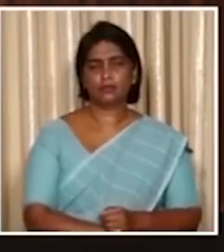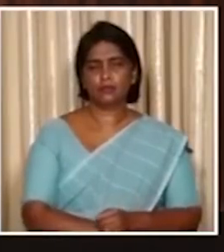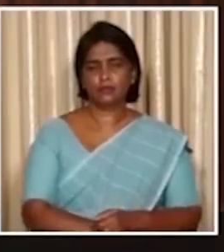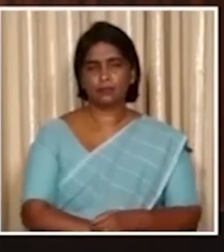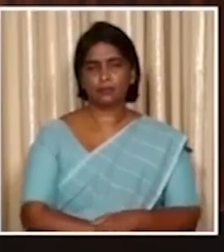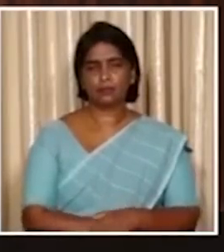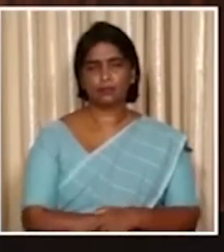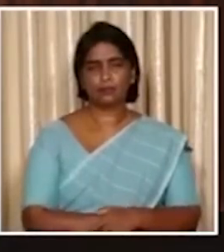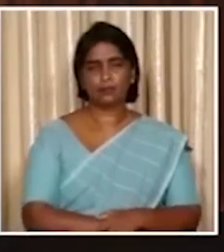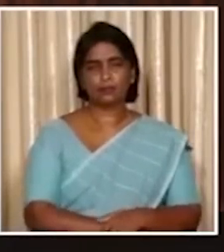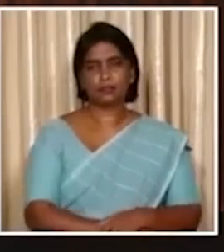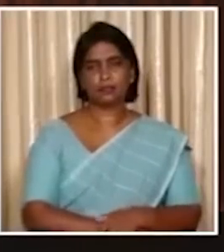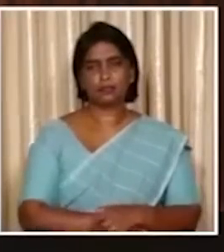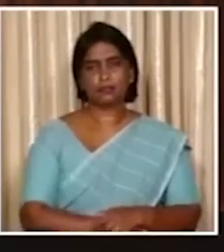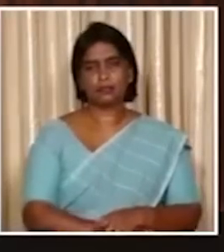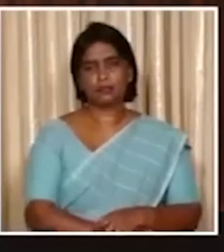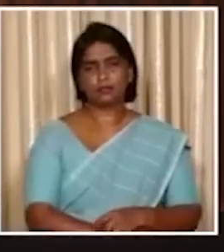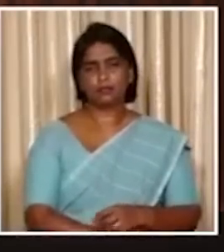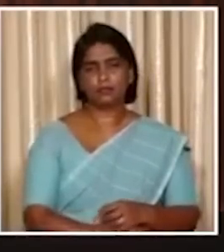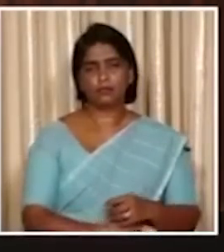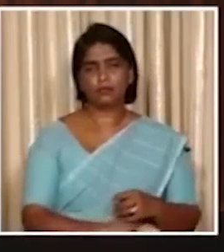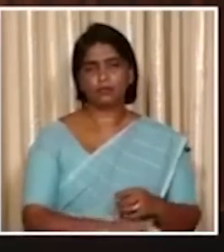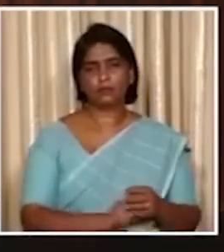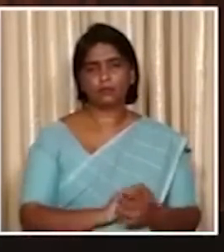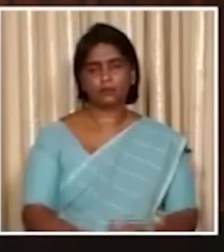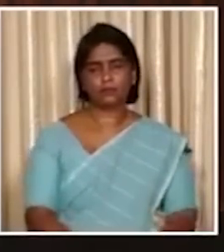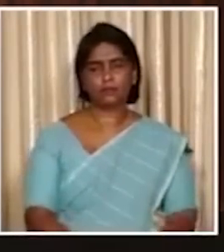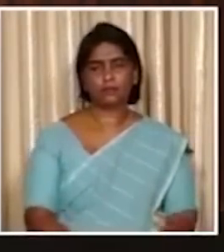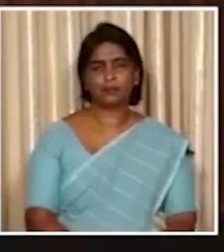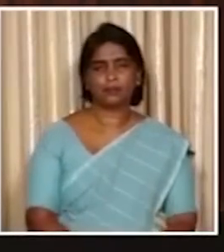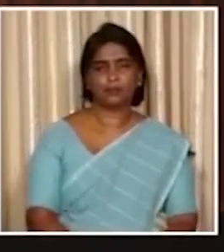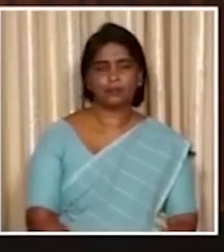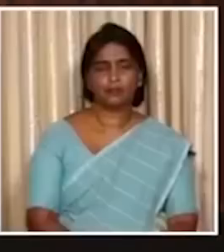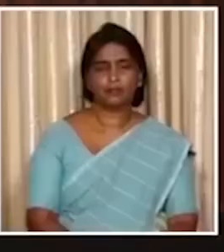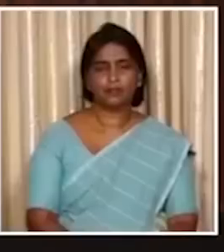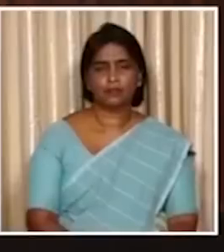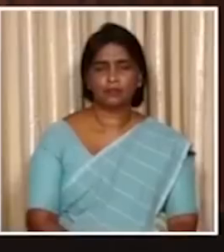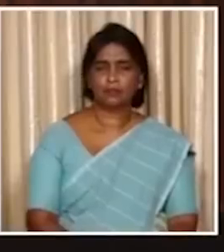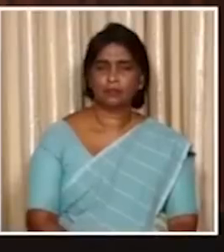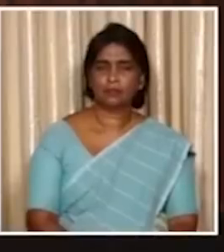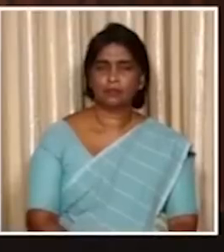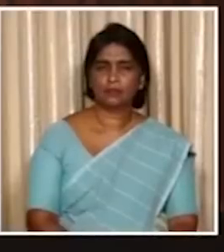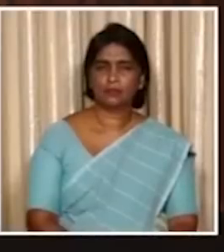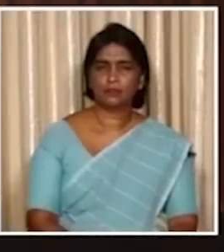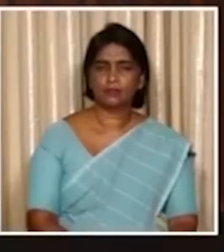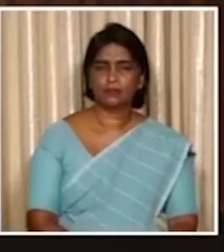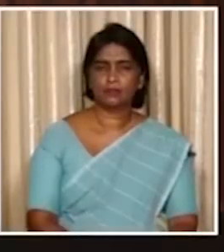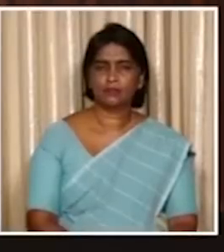නෑ තවත් දෙන්න පුළුවන් කමක් නෑ මට ඔබතුමා කියන එක මට මේකෙන් තේරෙන හොඳට. බොහොම ස්තුතියි ගරු ඇමතුමා උත්තරයක් දෙන්න.